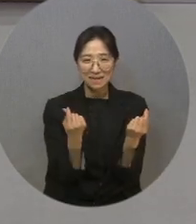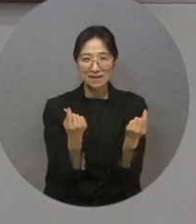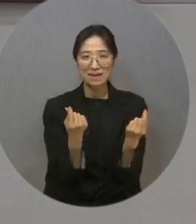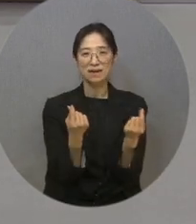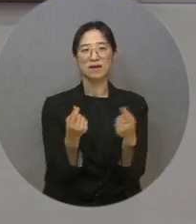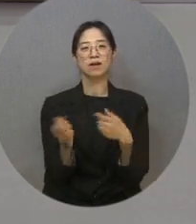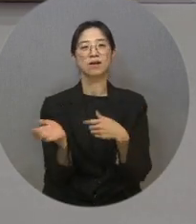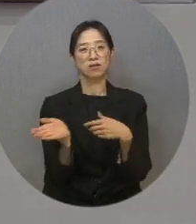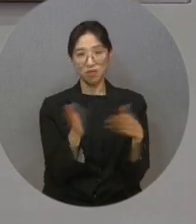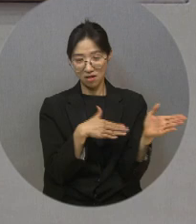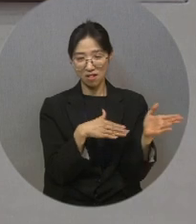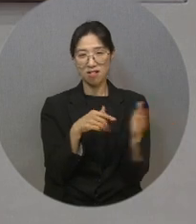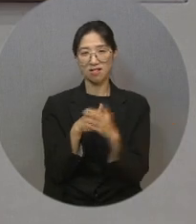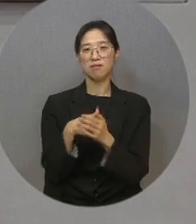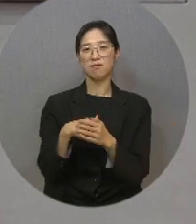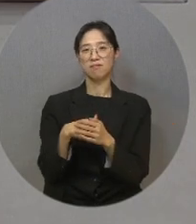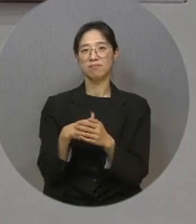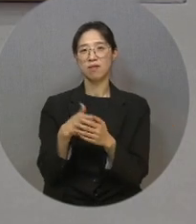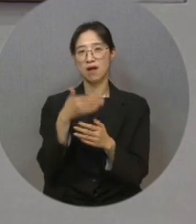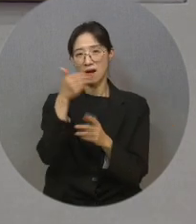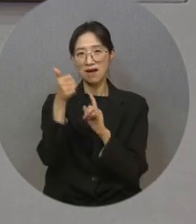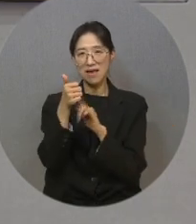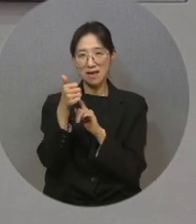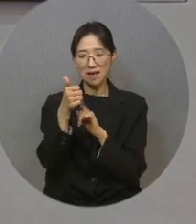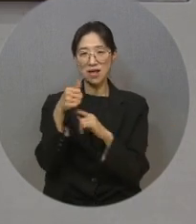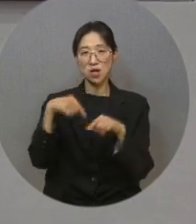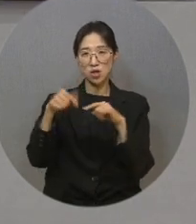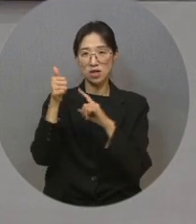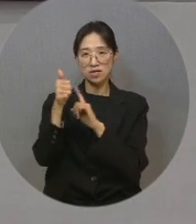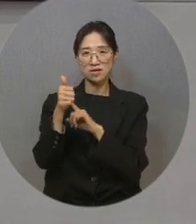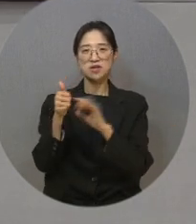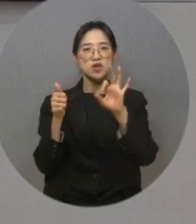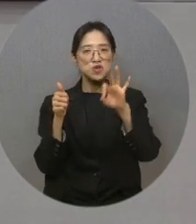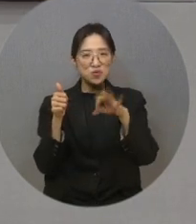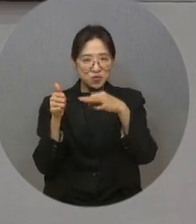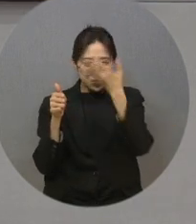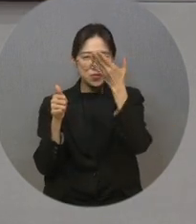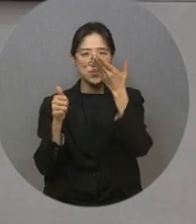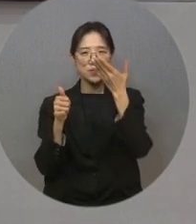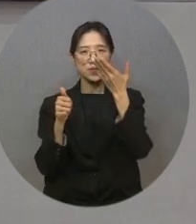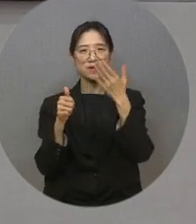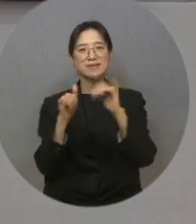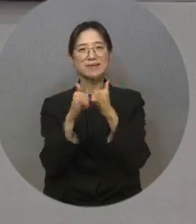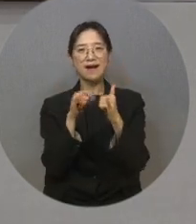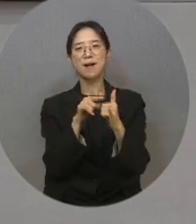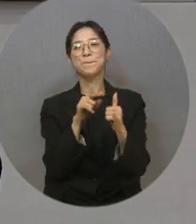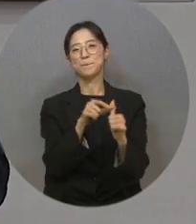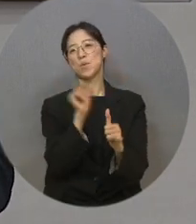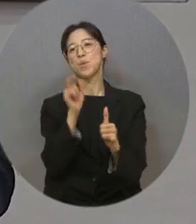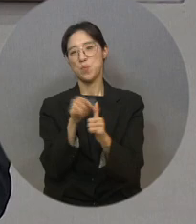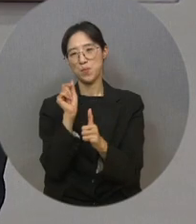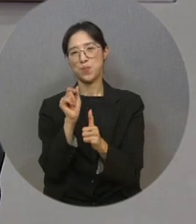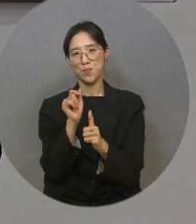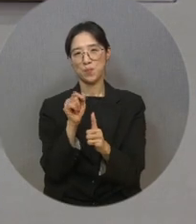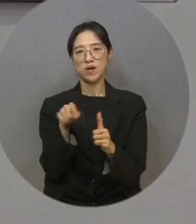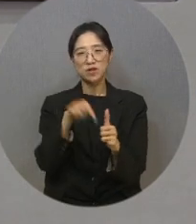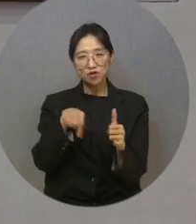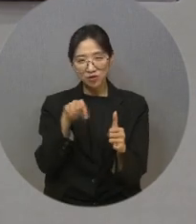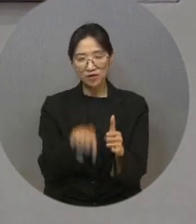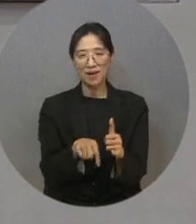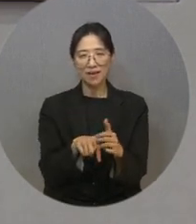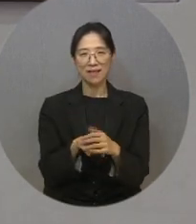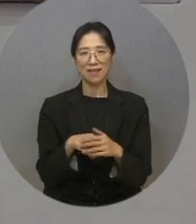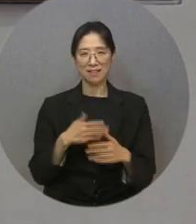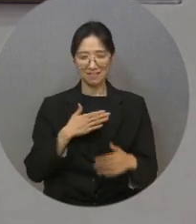그 당시 우리 환웅할 아버지들은 유능한 지도자를 선택을 합니다. 그래서 그 유능한 지도자 중에서 아,